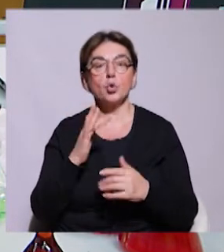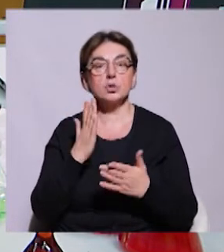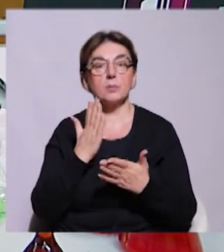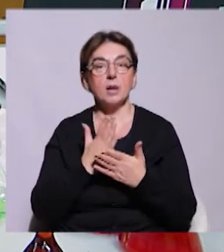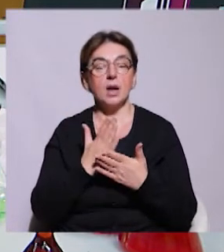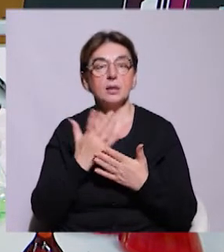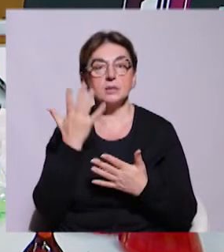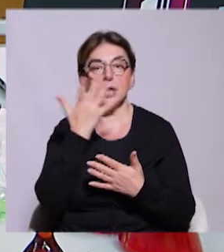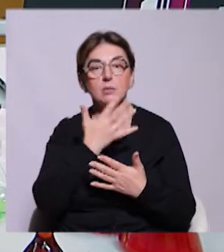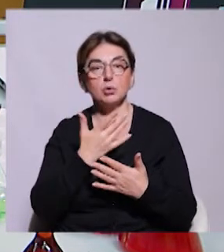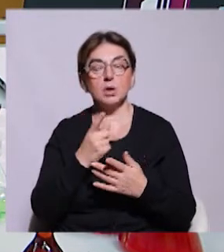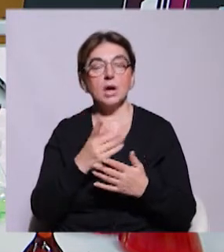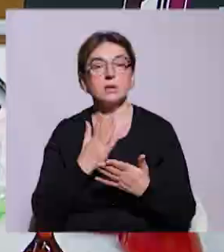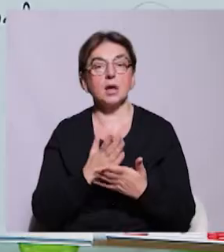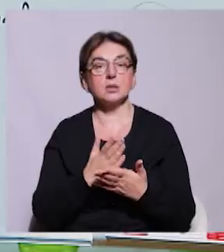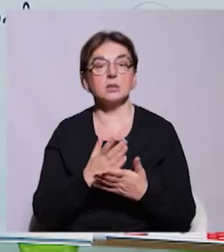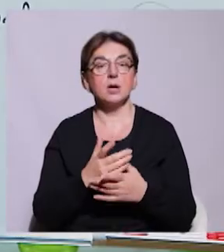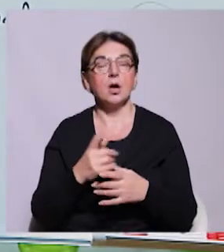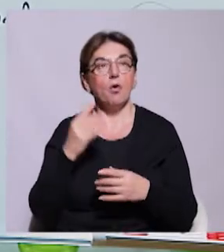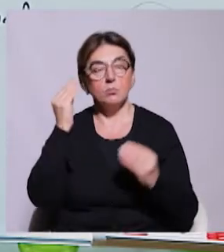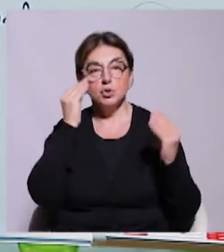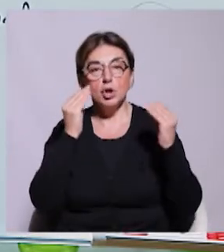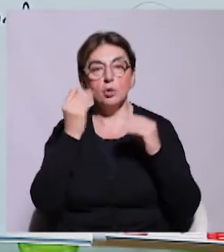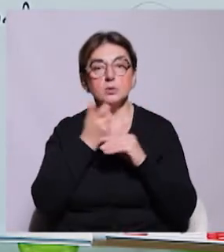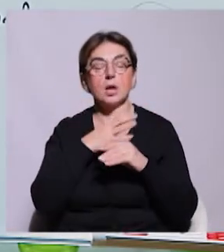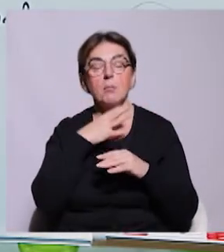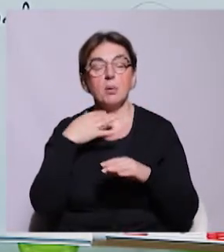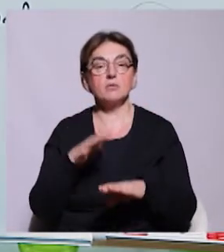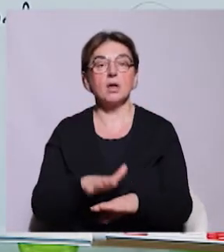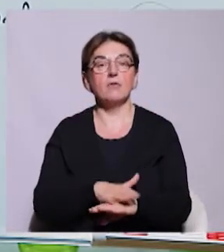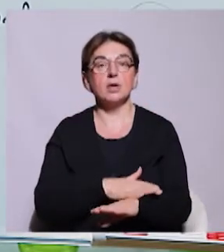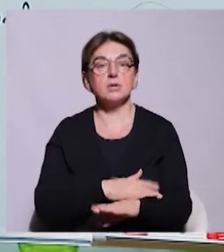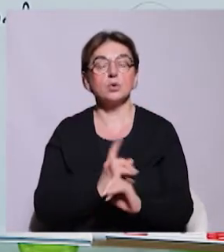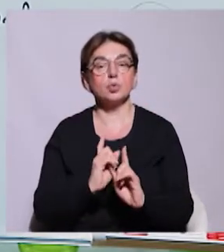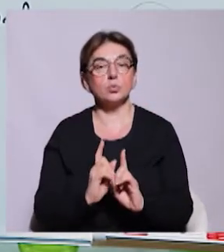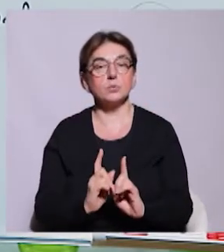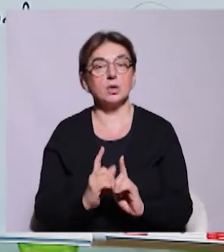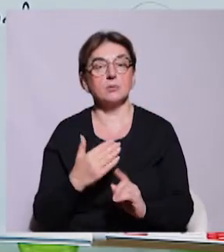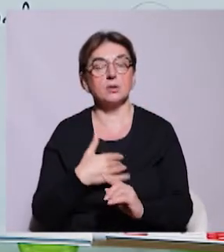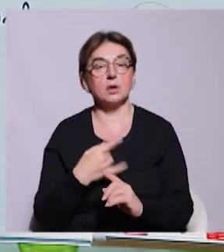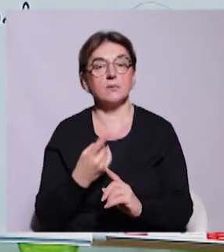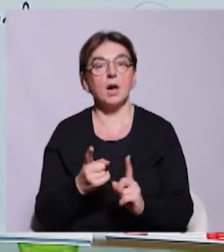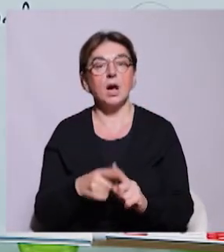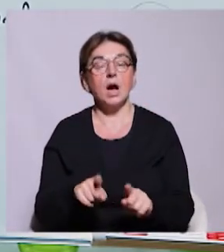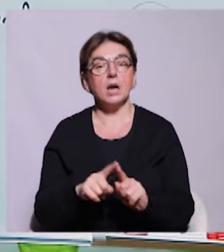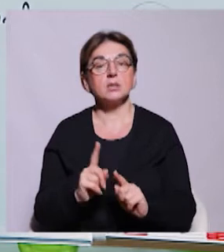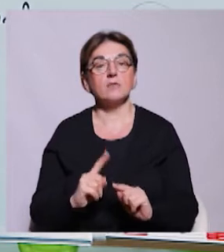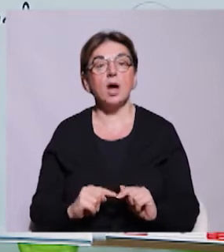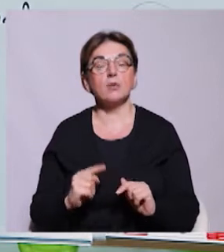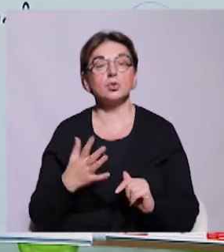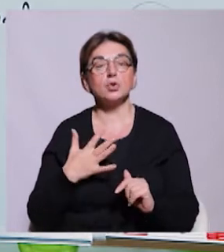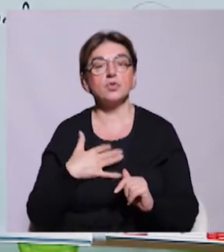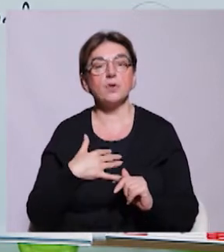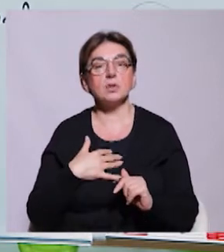ბევრი ოქსიდების სახით არის წარმოდგენილი. აქ, რა თქმა უნდა, მსჯელობა შეიძლება ძალიან დიდხანს გაგრძელდეს. თუმცა მინდა რომ